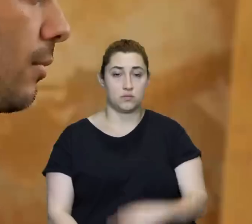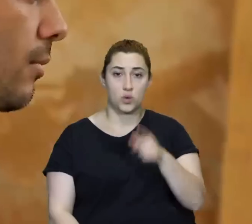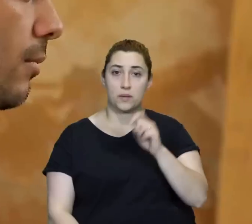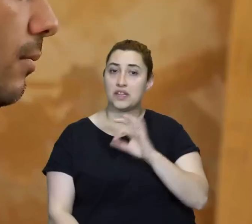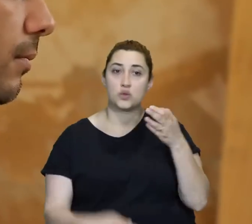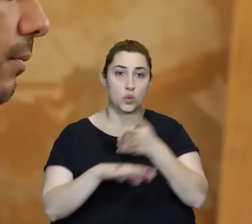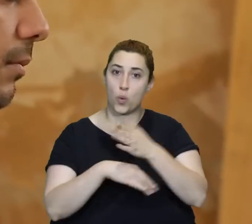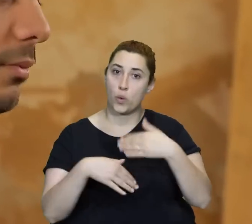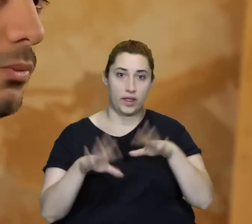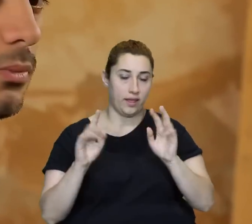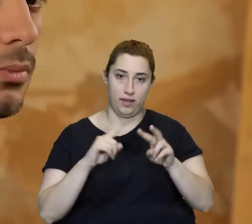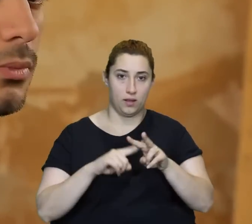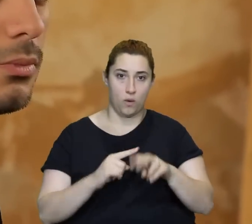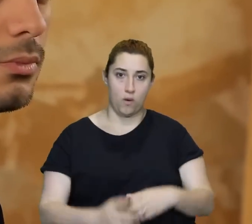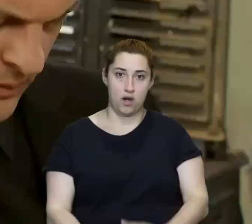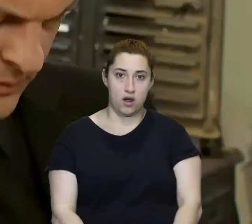Yaptığın hiç doğru değil Koray.